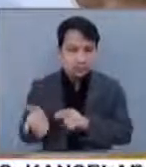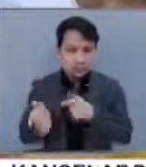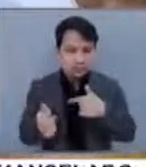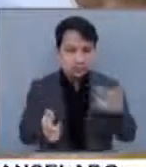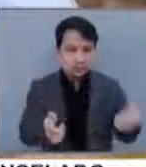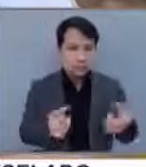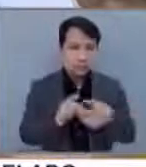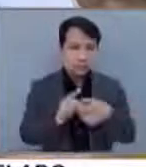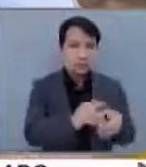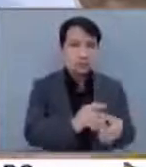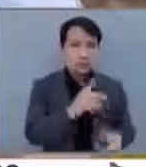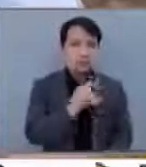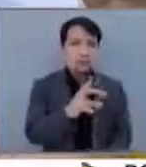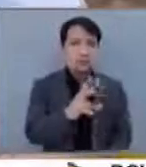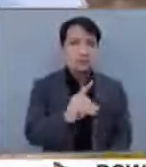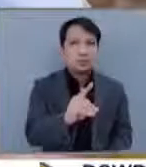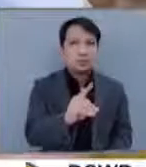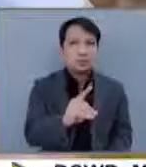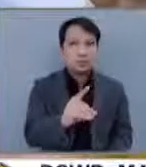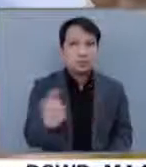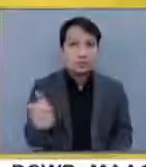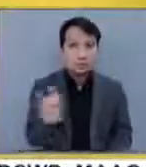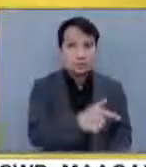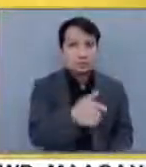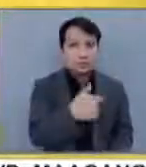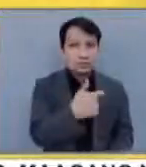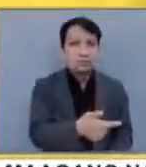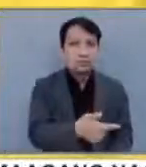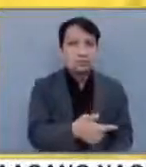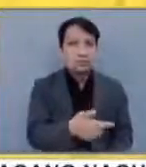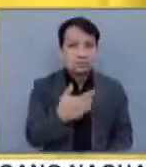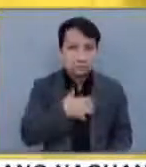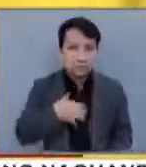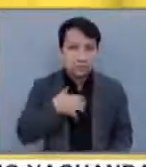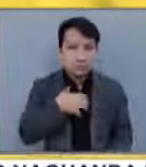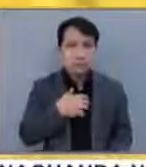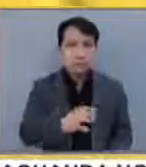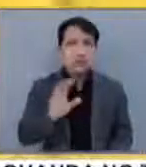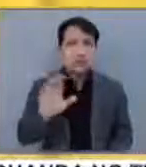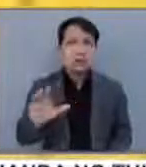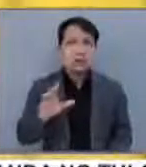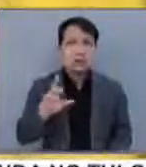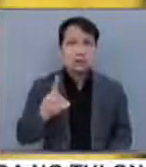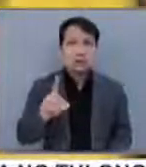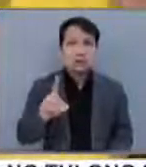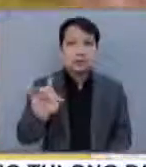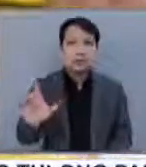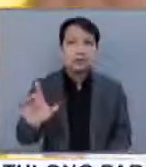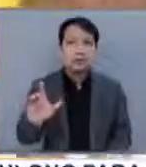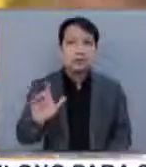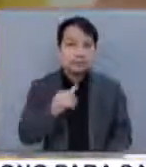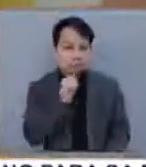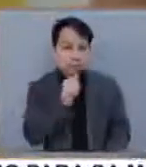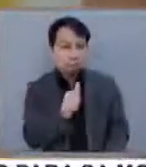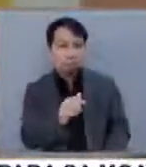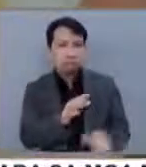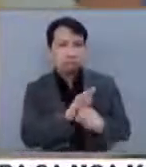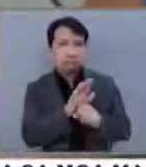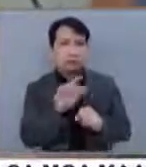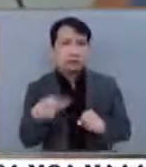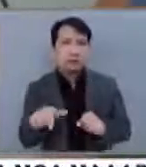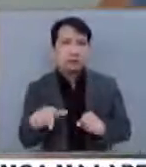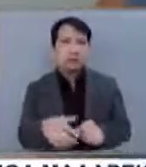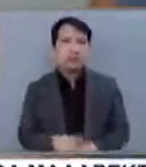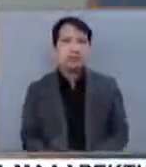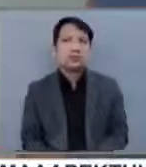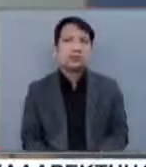DSWD. Bali sila na ang pinaka-complainant. Itinagi ni JR na hinalay niya ang anak ng kanyang kinakasama. Giit